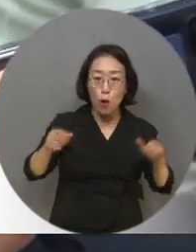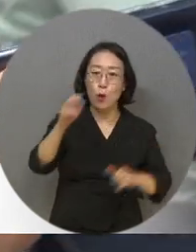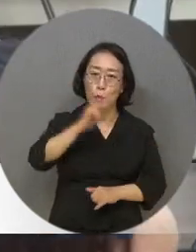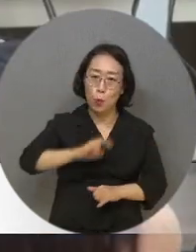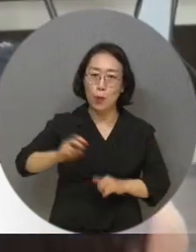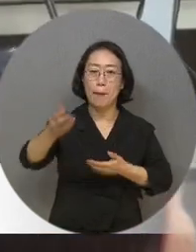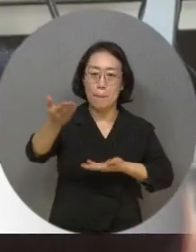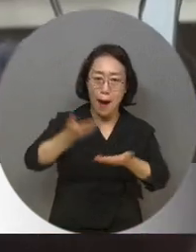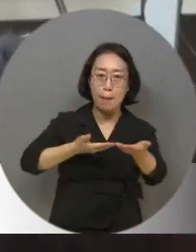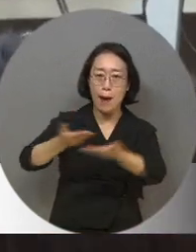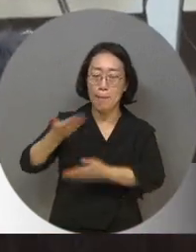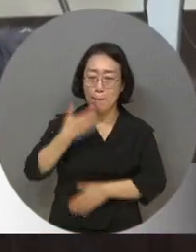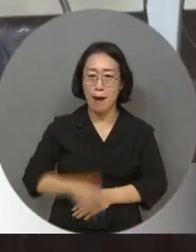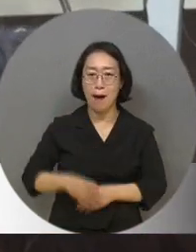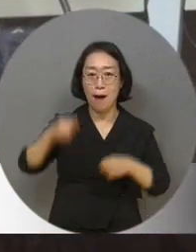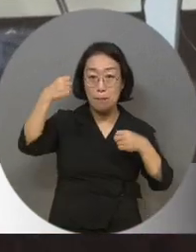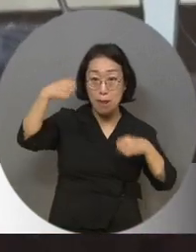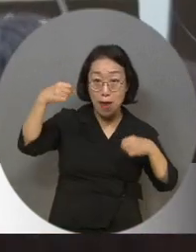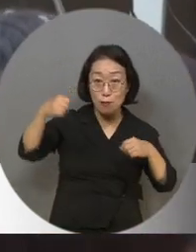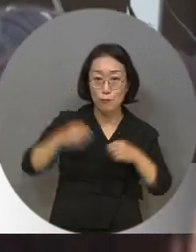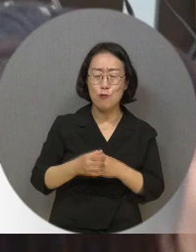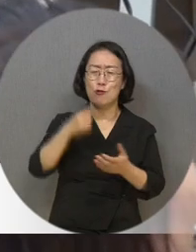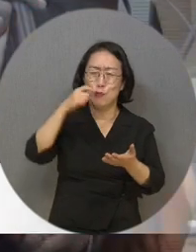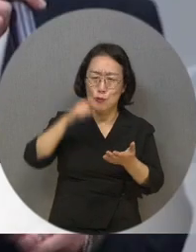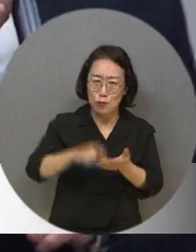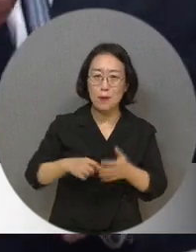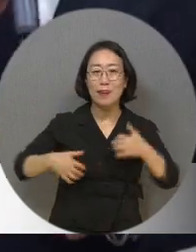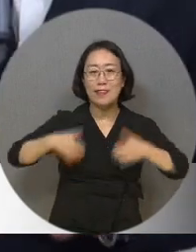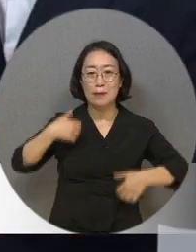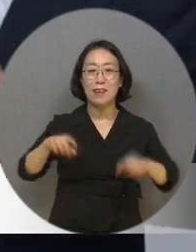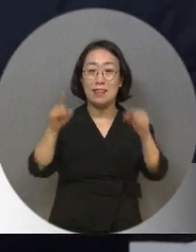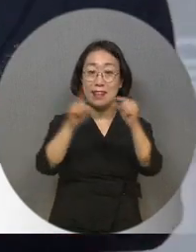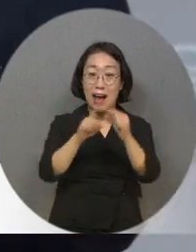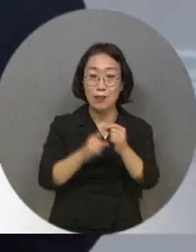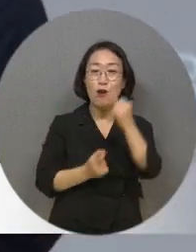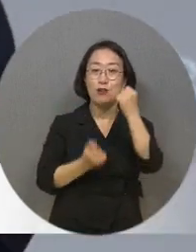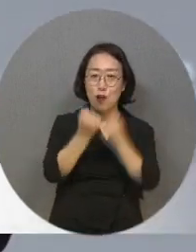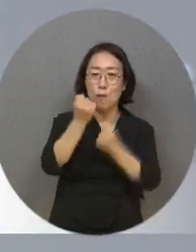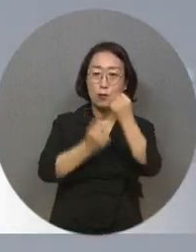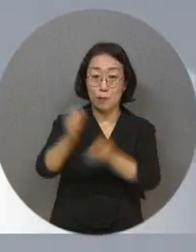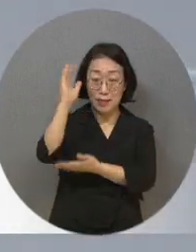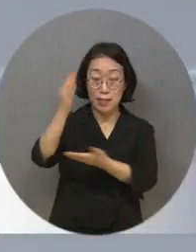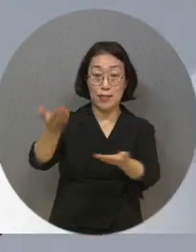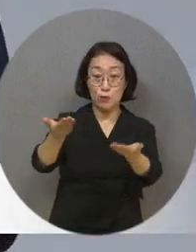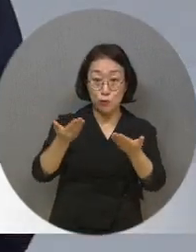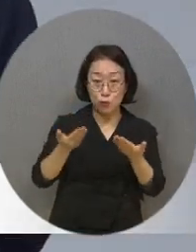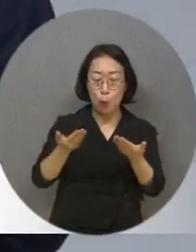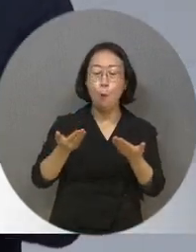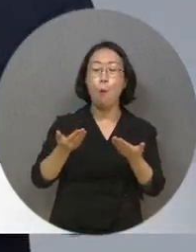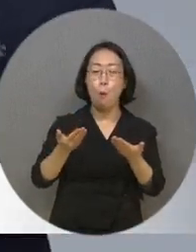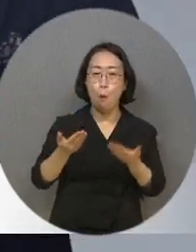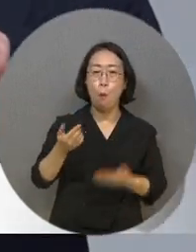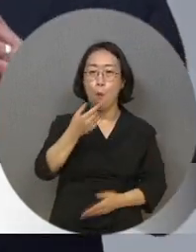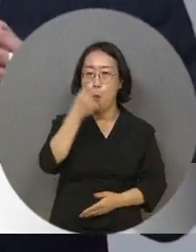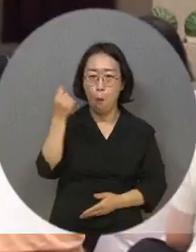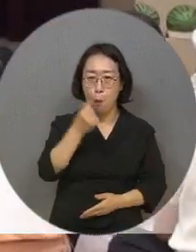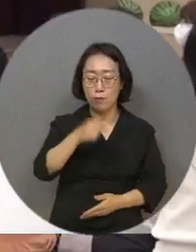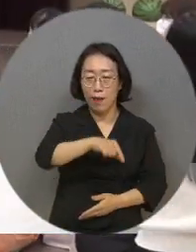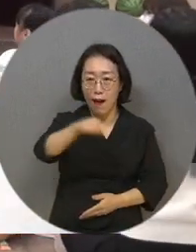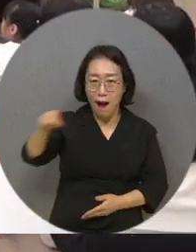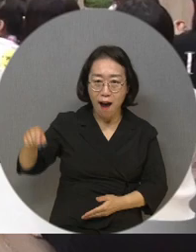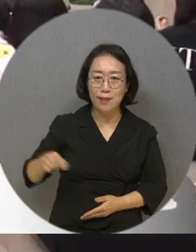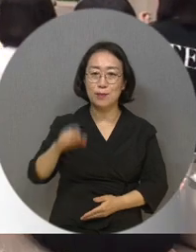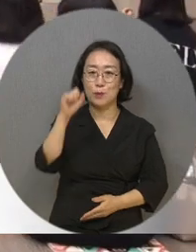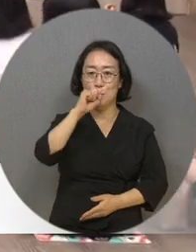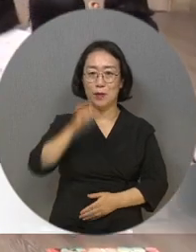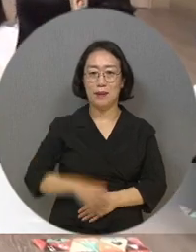소통합니다. 배우가 전하는 쉽고 재미있는 오페라 용어 설명은 관객의 수준을 금세 높여줍니다.